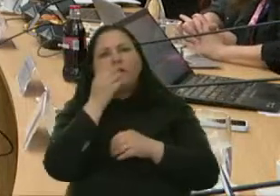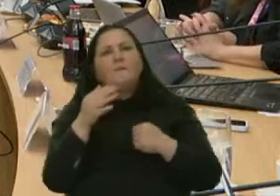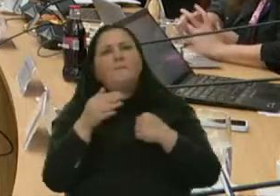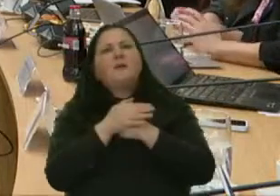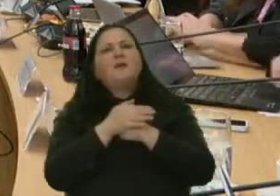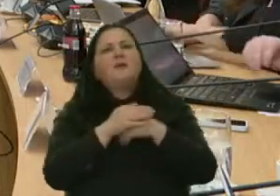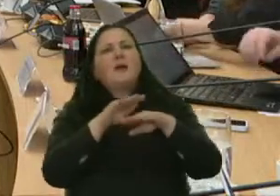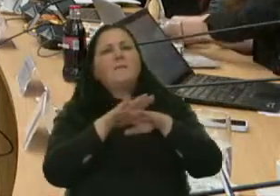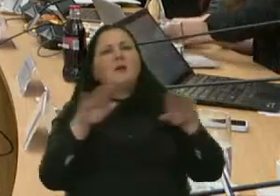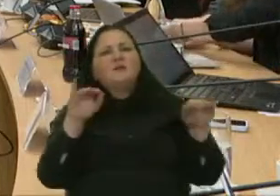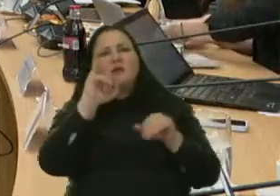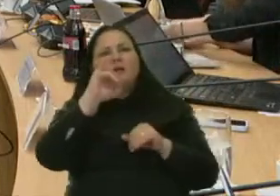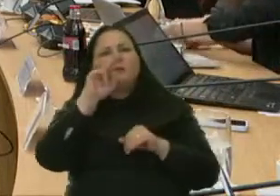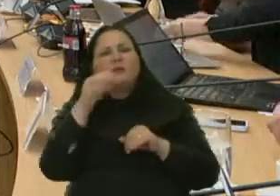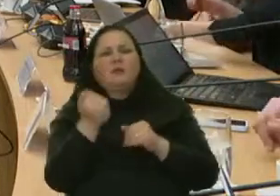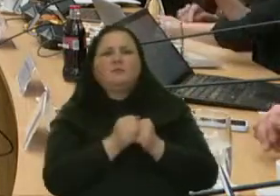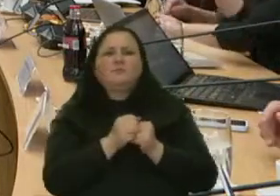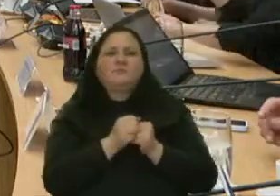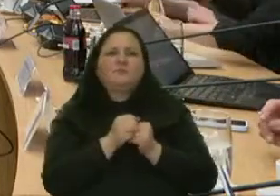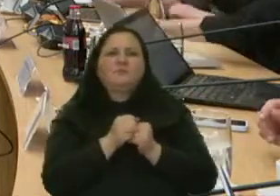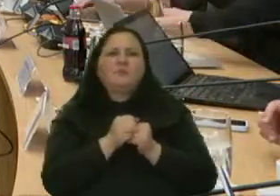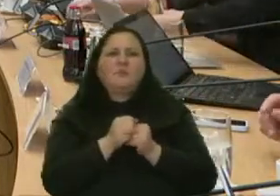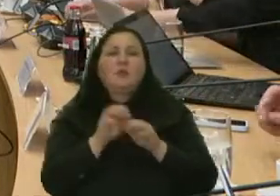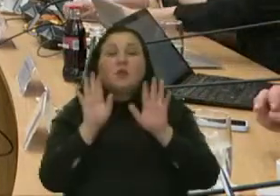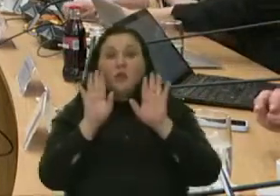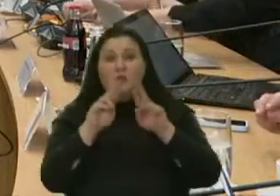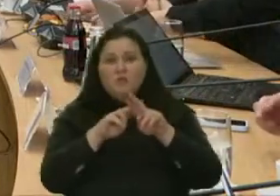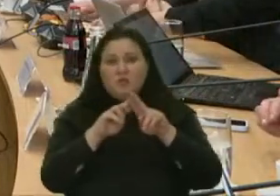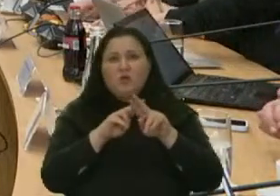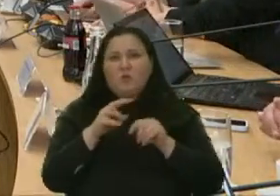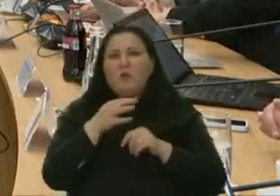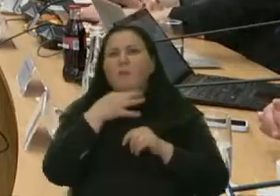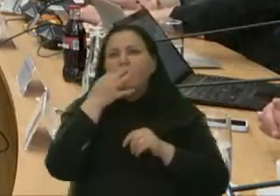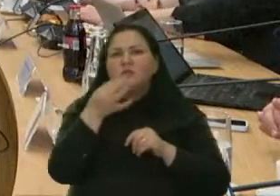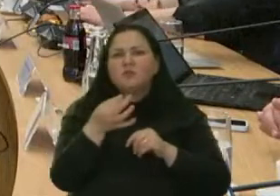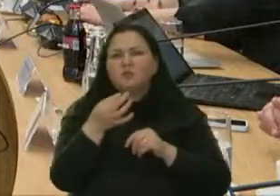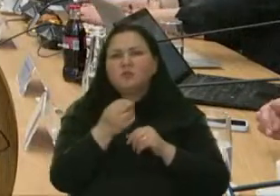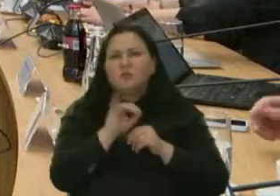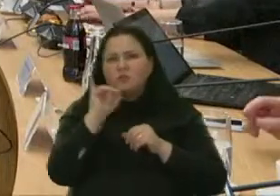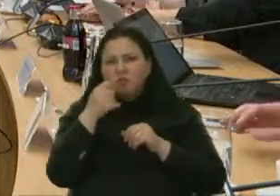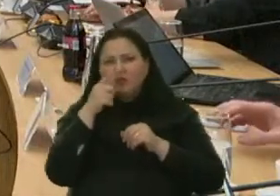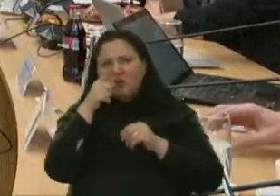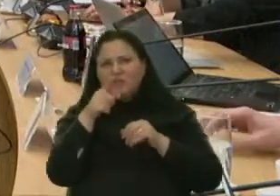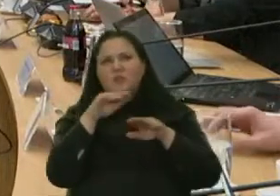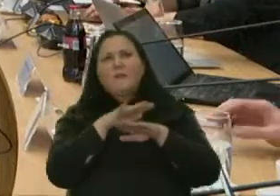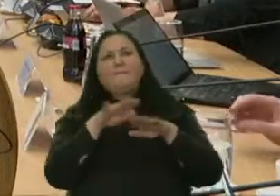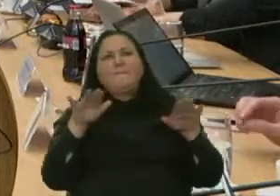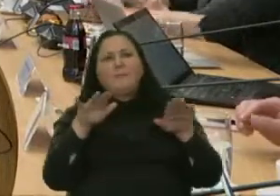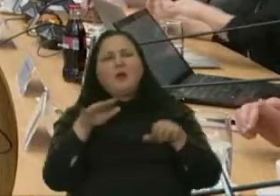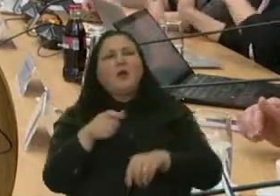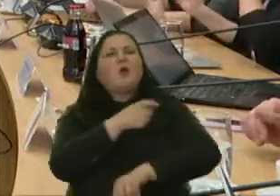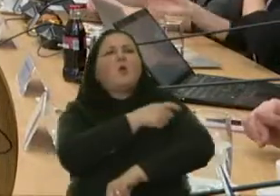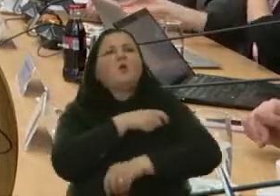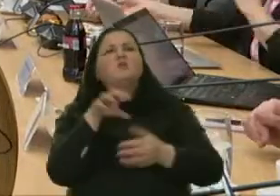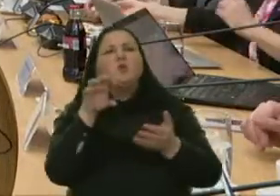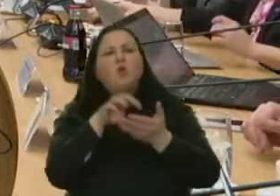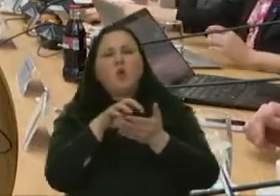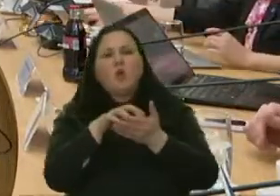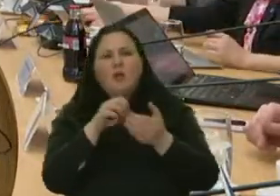ira domnule consilier așa cum am mai menționat și la această mară a Consiliului